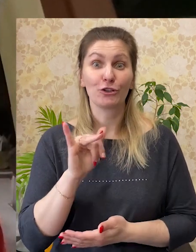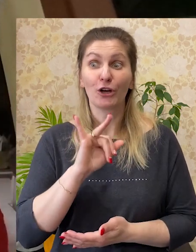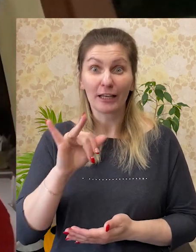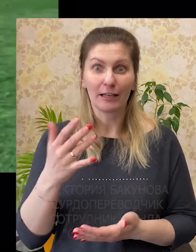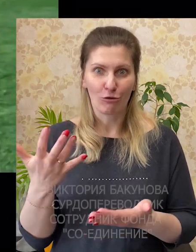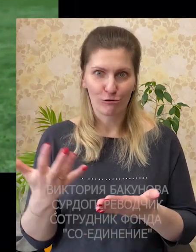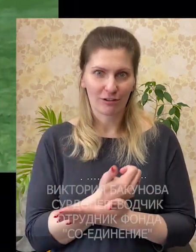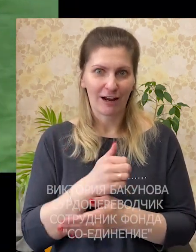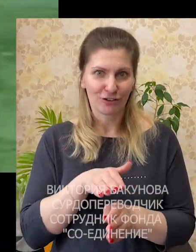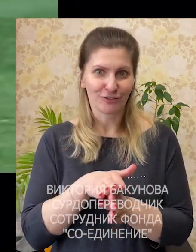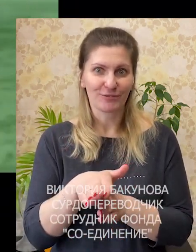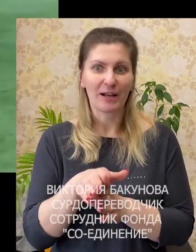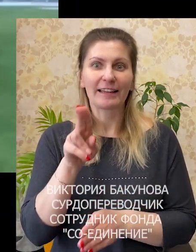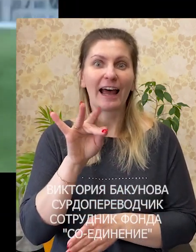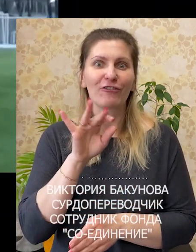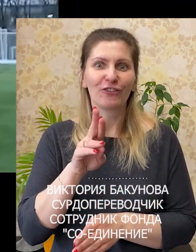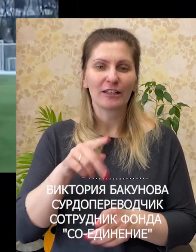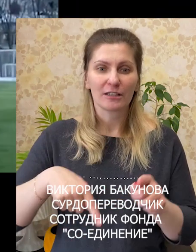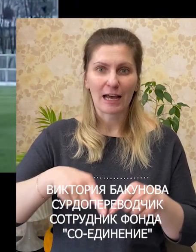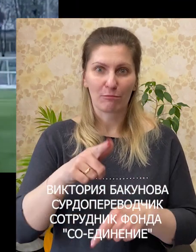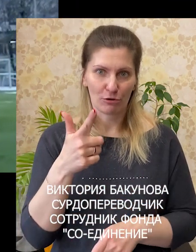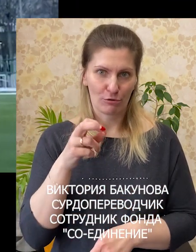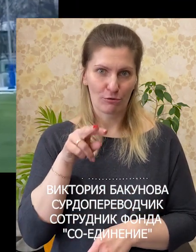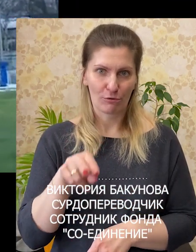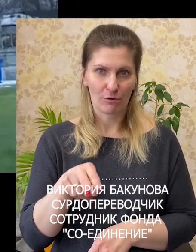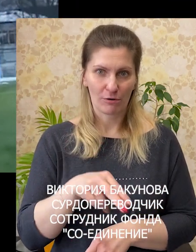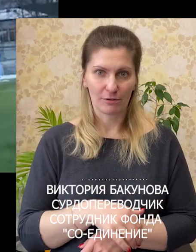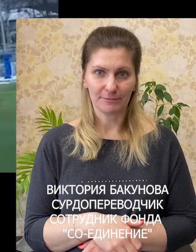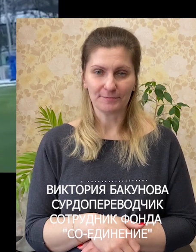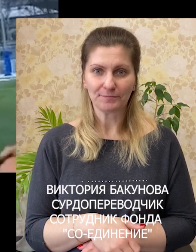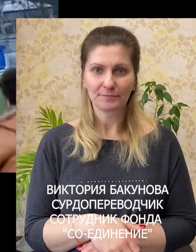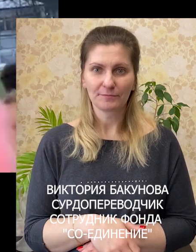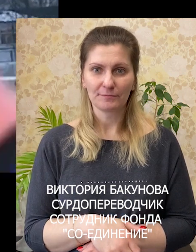Давид забил. Дело воли! Гора!